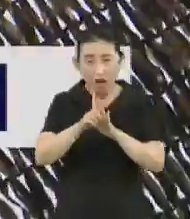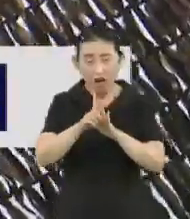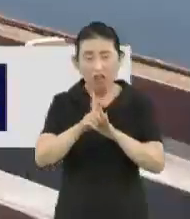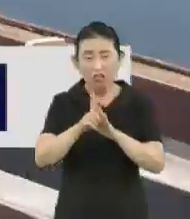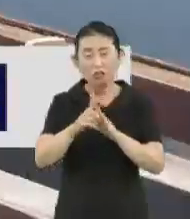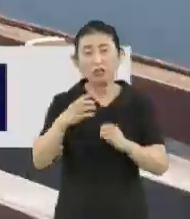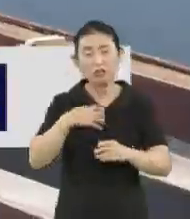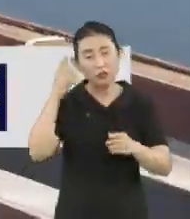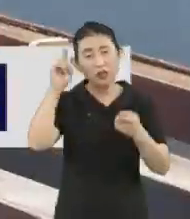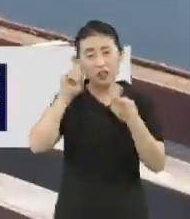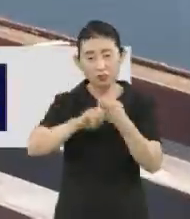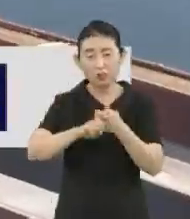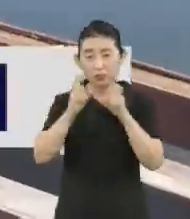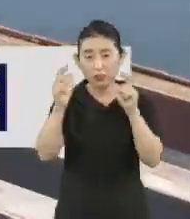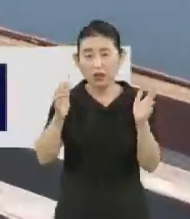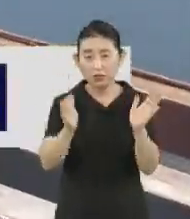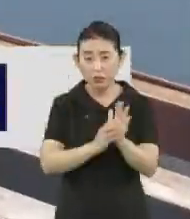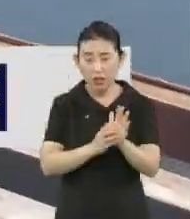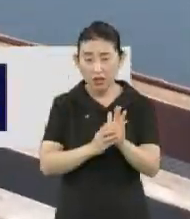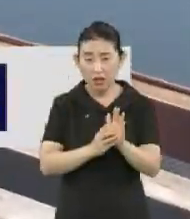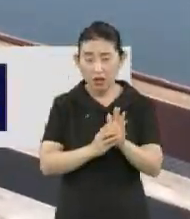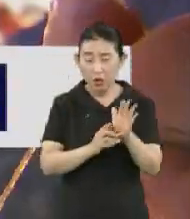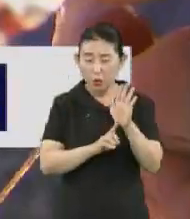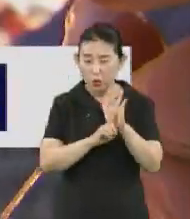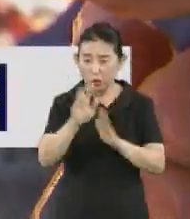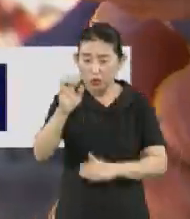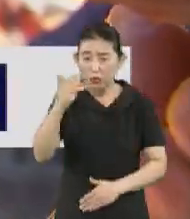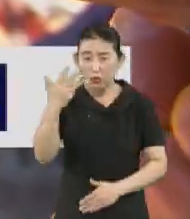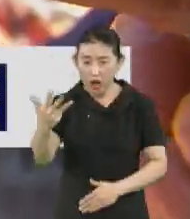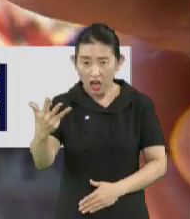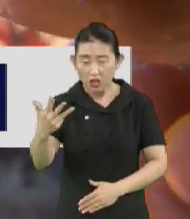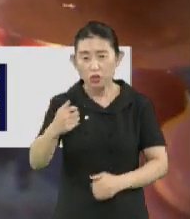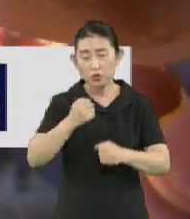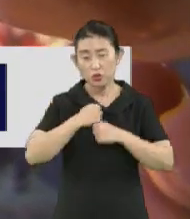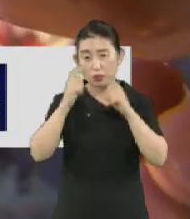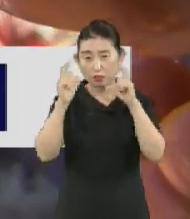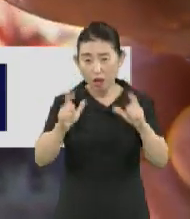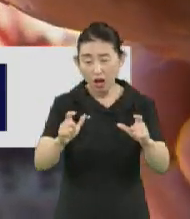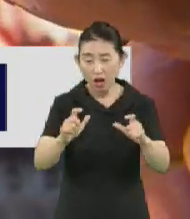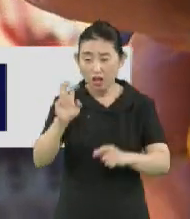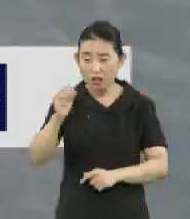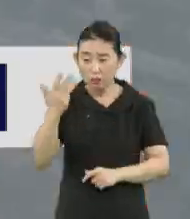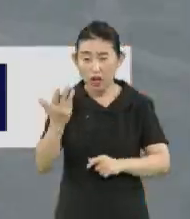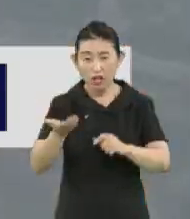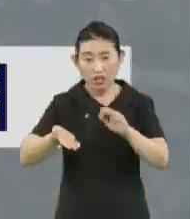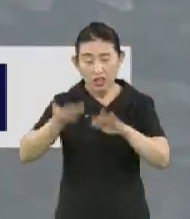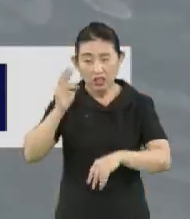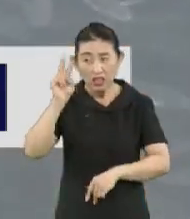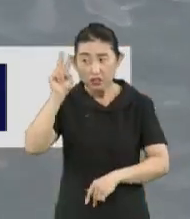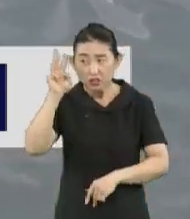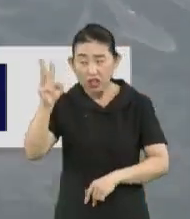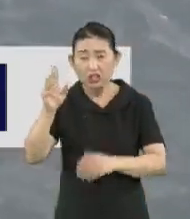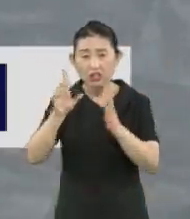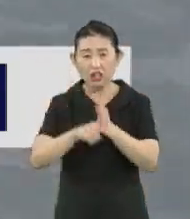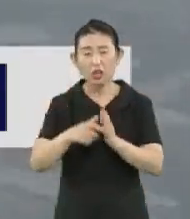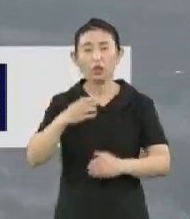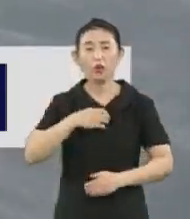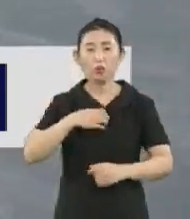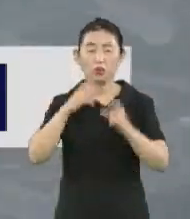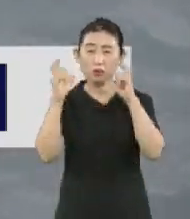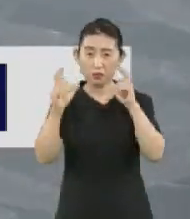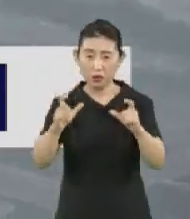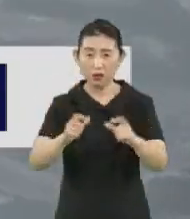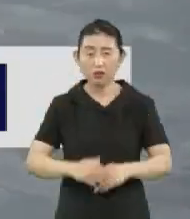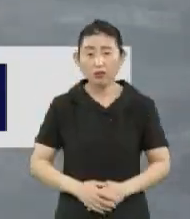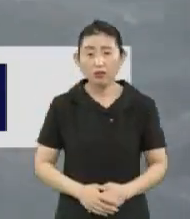단계를 발령했습니다. 수온이 28도까지 오르면 고수온 주의보가, 28도 이상 사흘 동안 이어지면 경보가